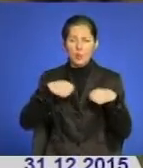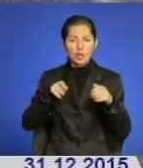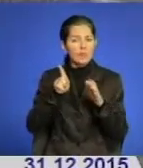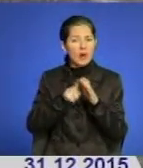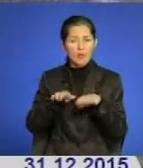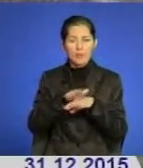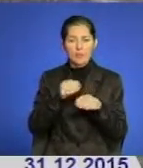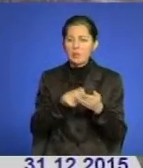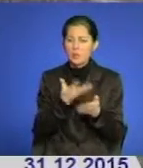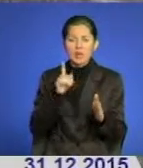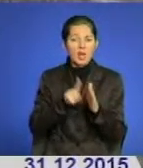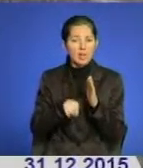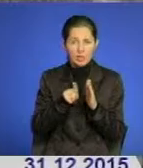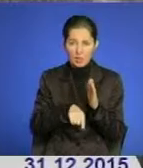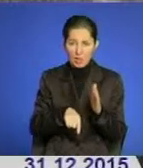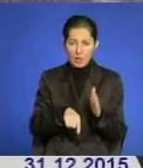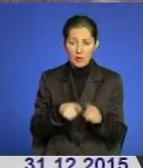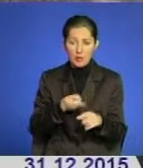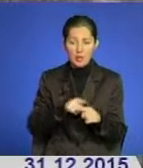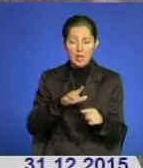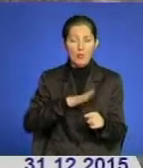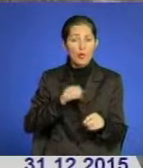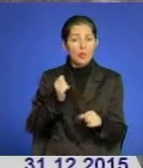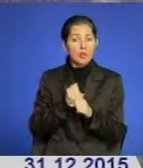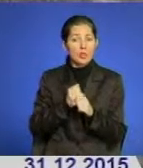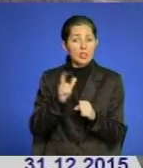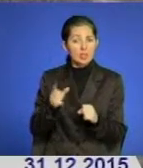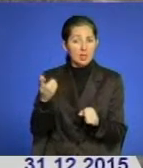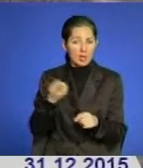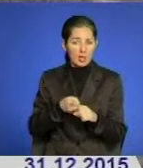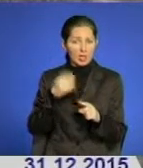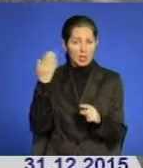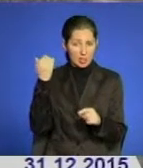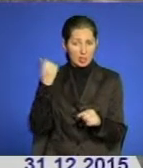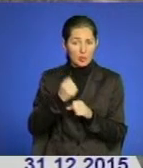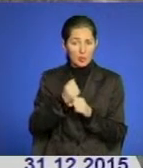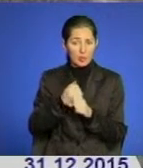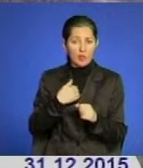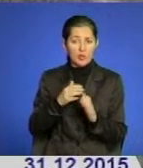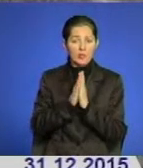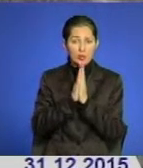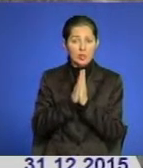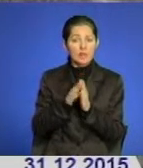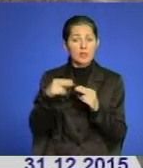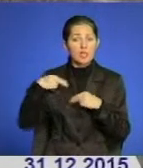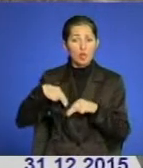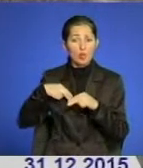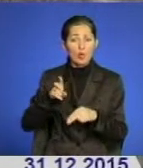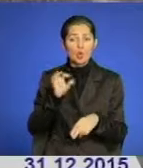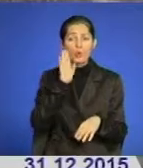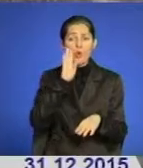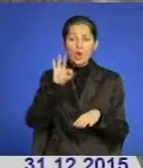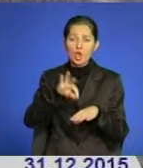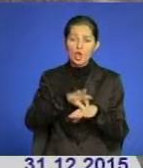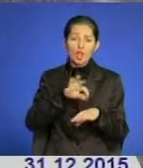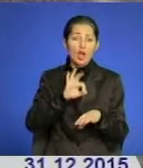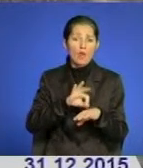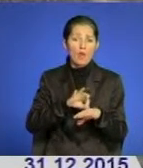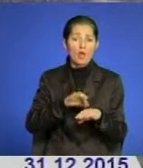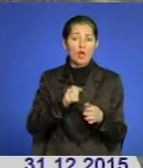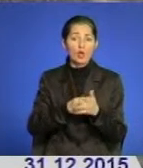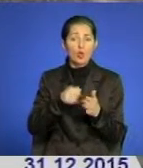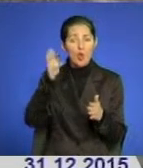ринкової. Це був працівник, якого ми раніше пригріли. Він попросився на роботу, бо жінка хвора, до Києва не